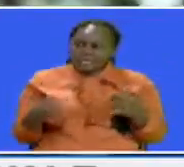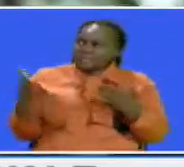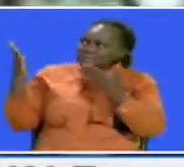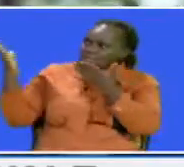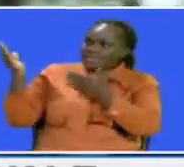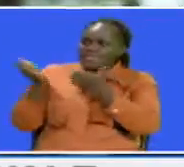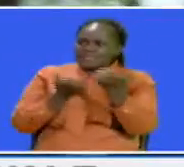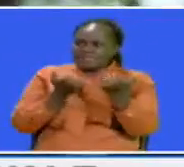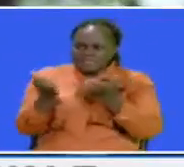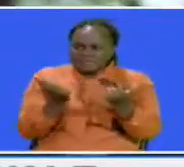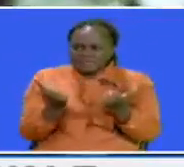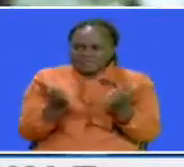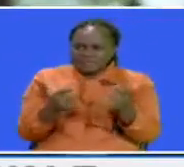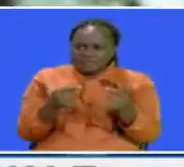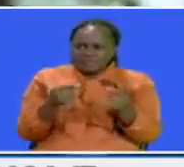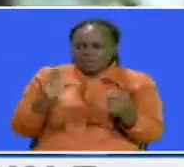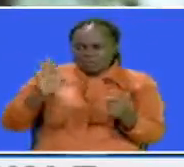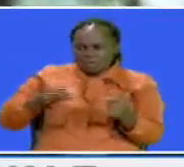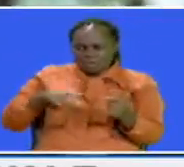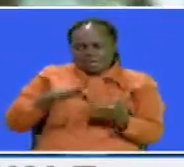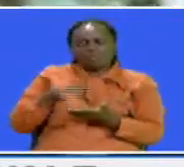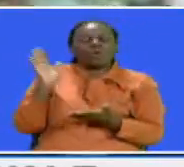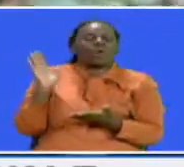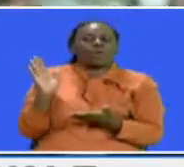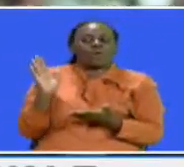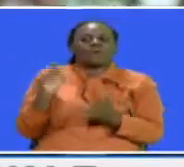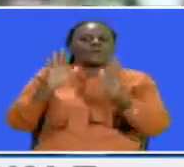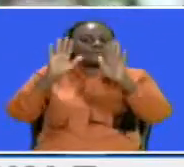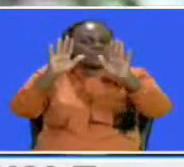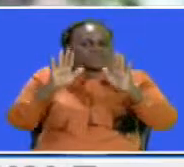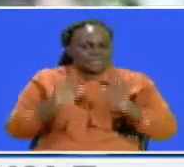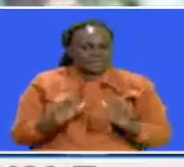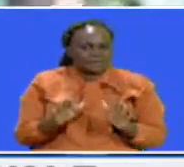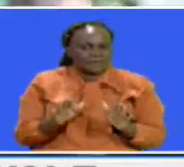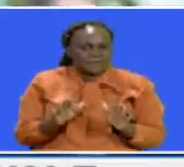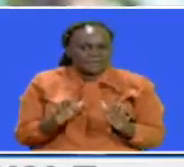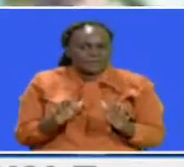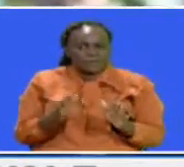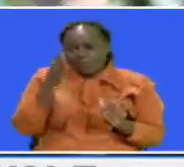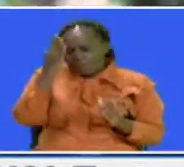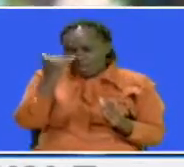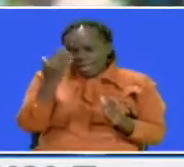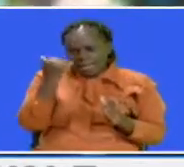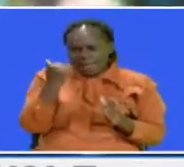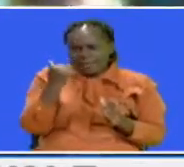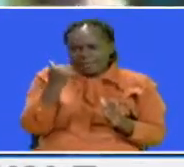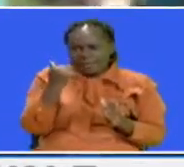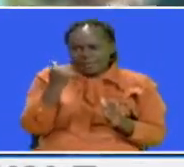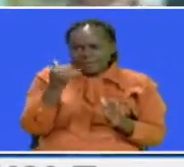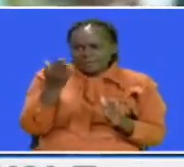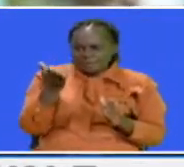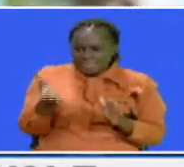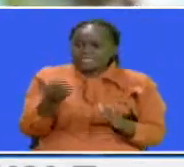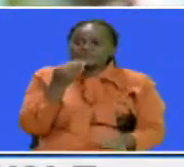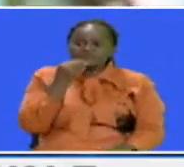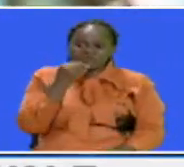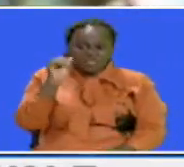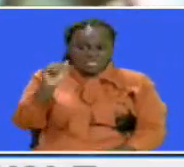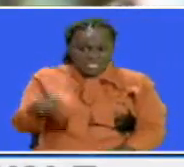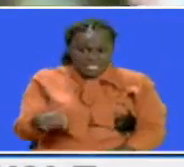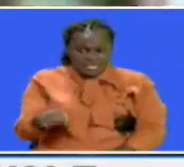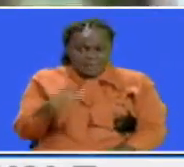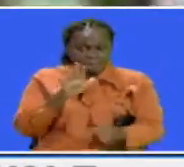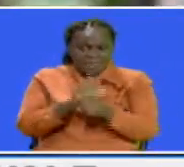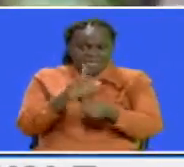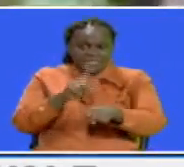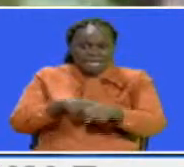biashara ya dagaa kwa mama ina umuhimu kwa sababu hiki ni chakula na